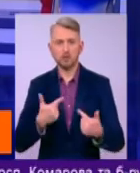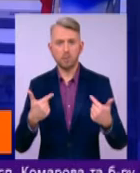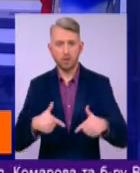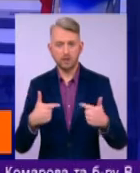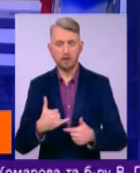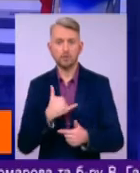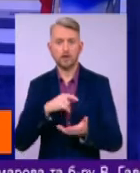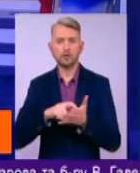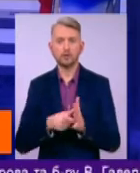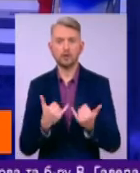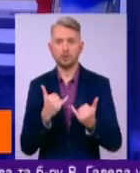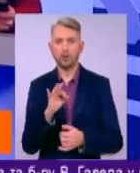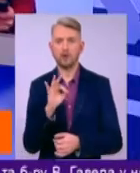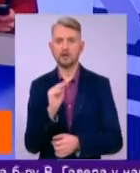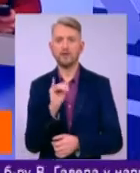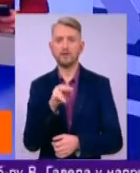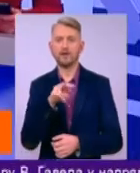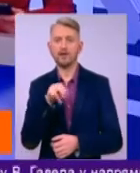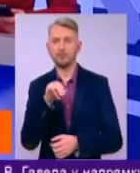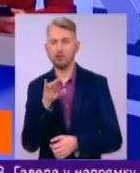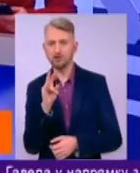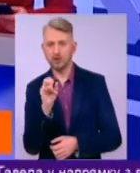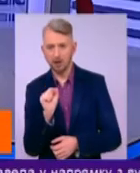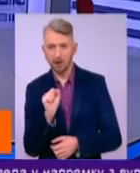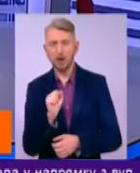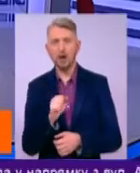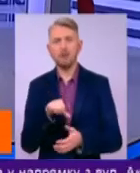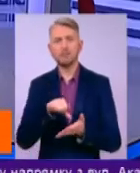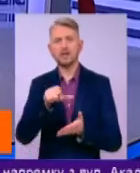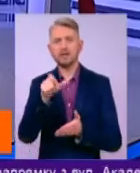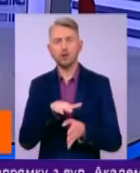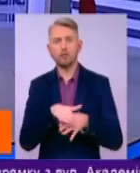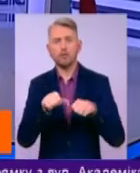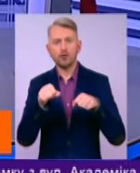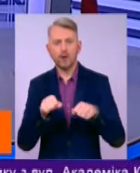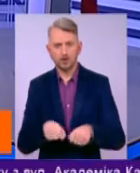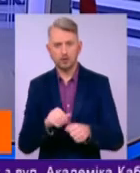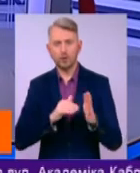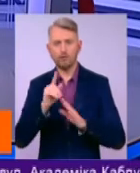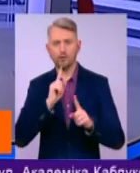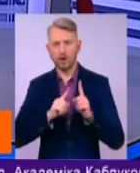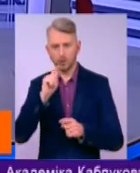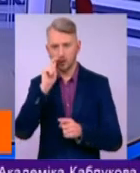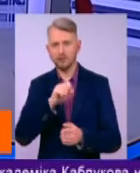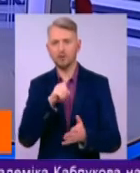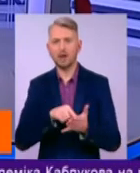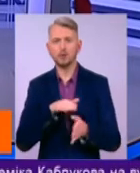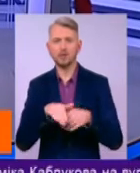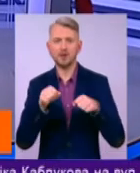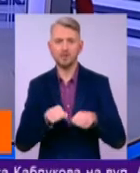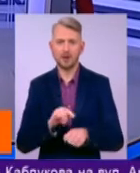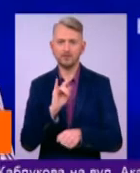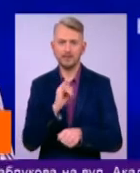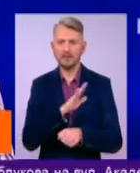У нас в студії сьогодні Оксана Філіп Пішина, представник Уповноваженого Верховної Ради України з питань дотримання прав дитини, недискримінації та